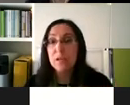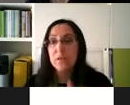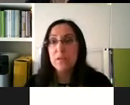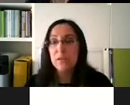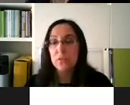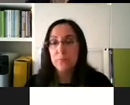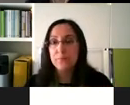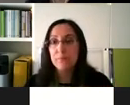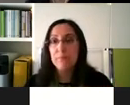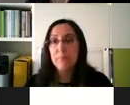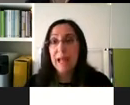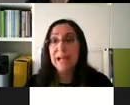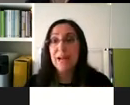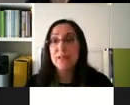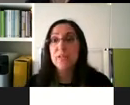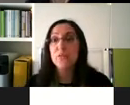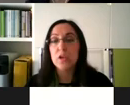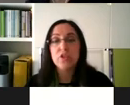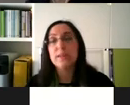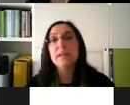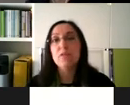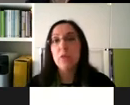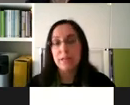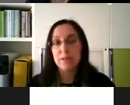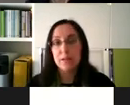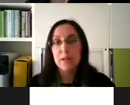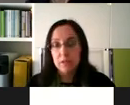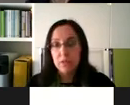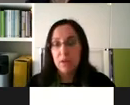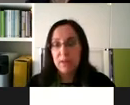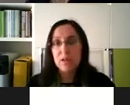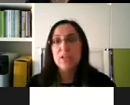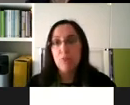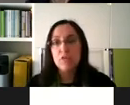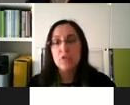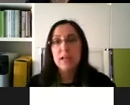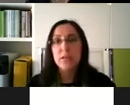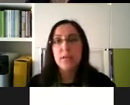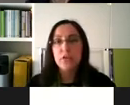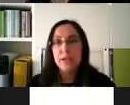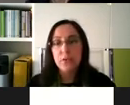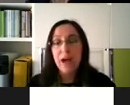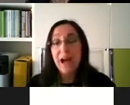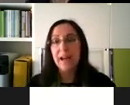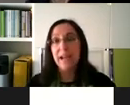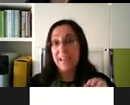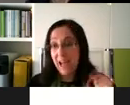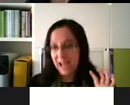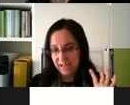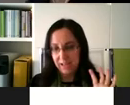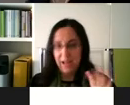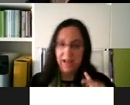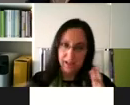spot il riferimento alle case rifugio ai centri antiviolenza Fiorella Mannoia si rivolge alle donne dicendo anche